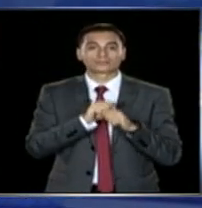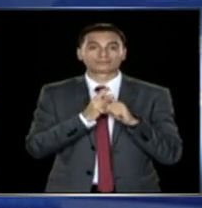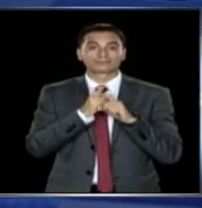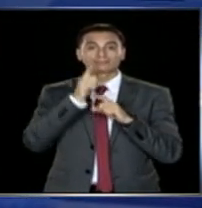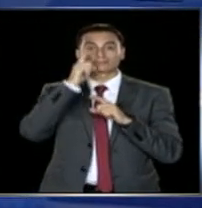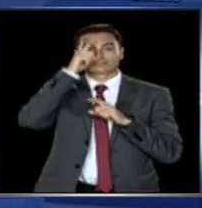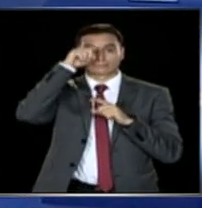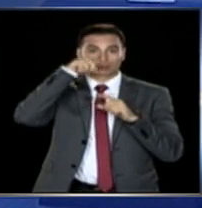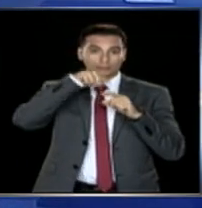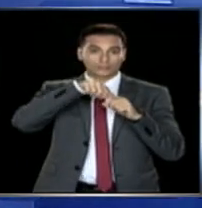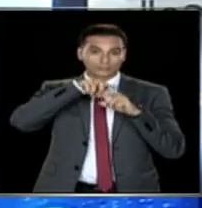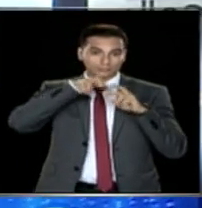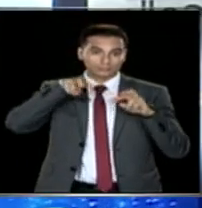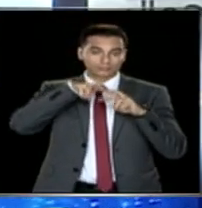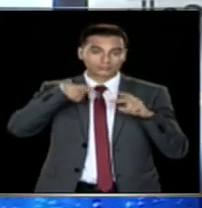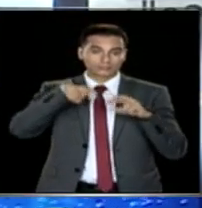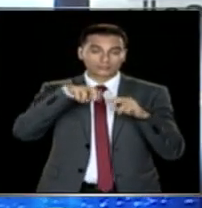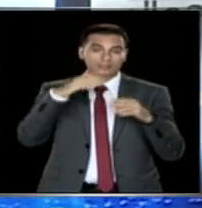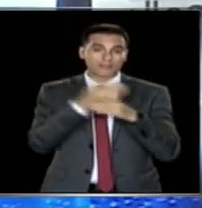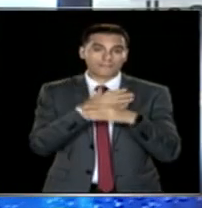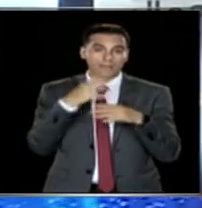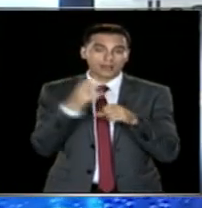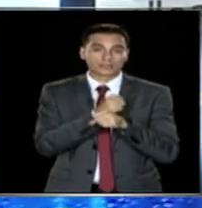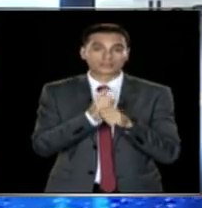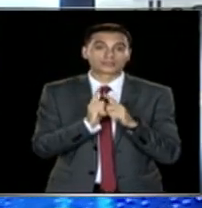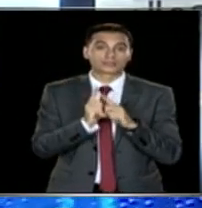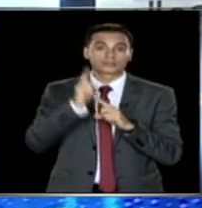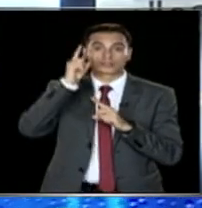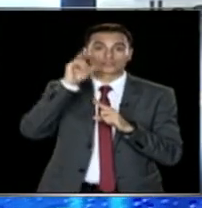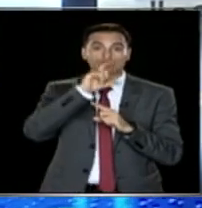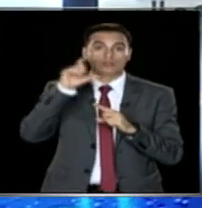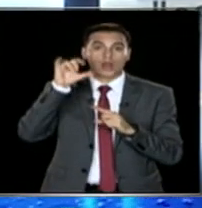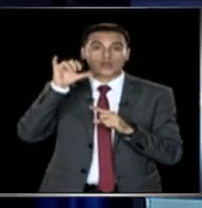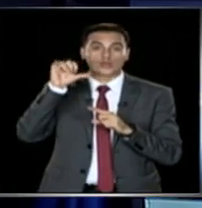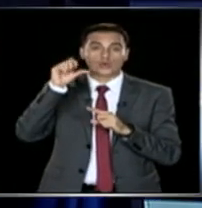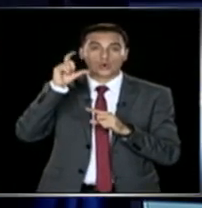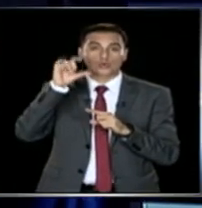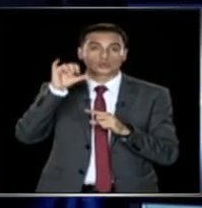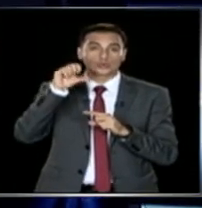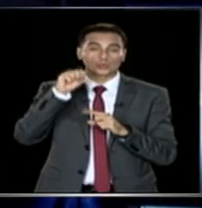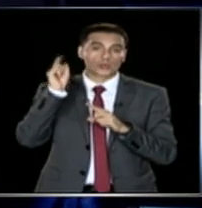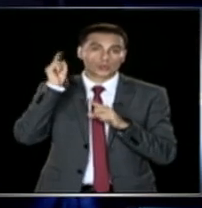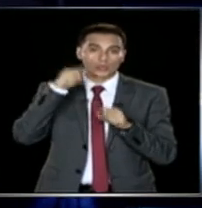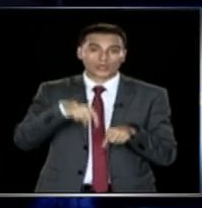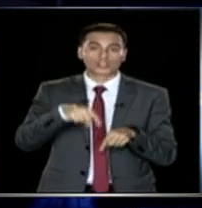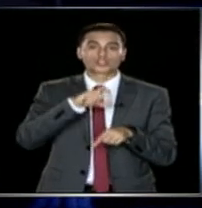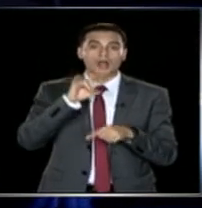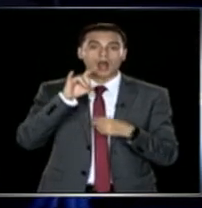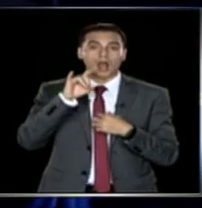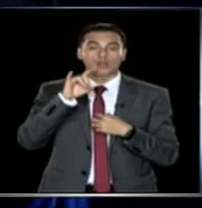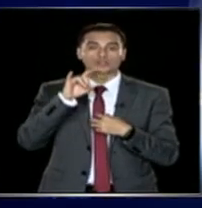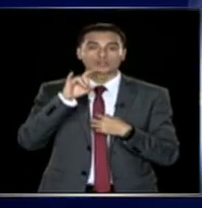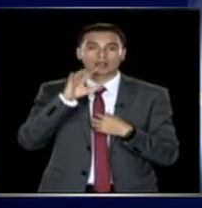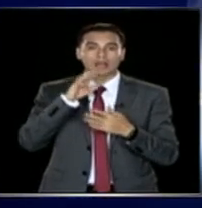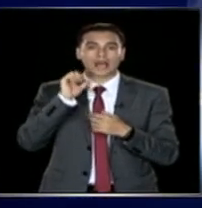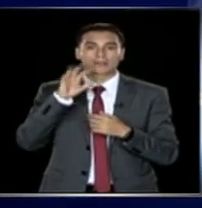المسبار الفضائي ده انطلق في يونيو وهبط في أكتوبر، يعني قعد 5 شهور.